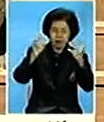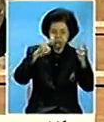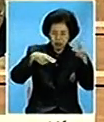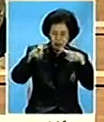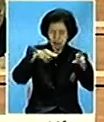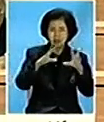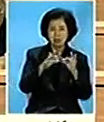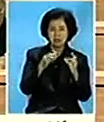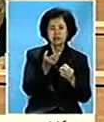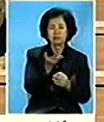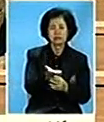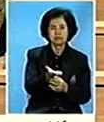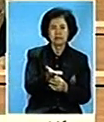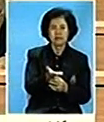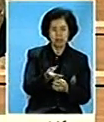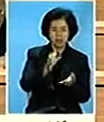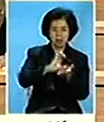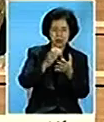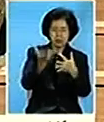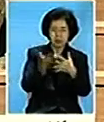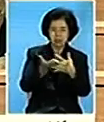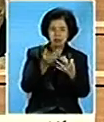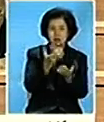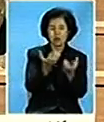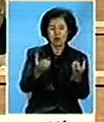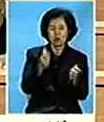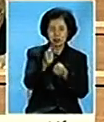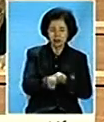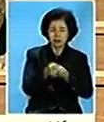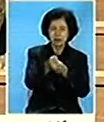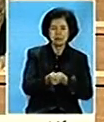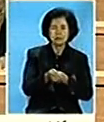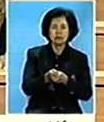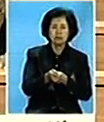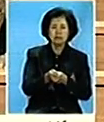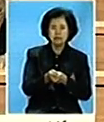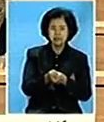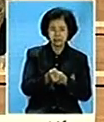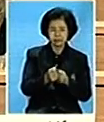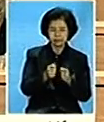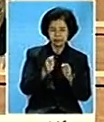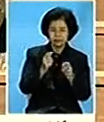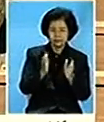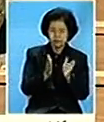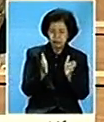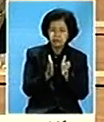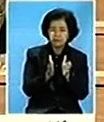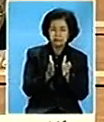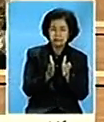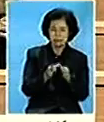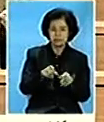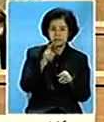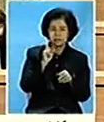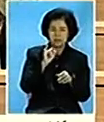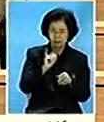ะครับเรื่องงบประมาณการแทรกแซงสินค้าเกษตรครับท่านประธานครับในระยะสั้นผมคิดว่าก็คงจะมีความจำเป็น